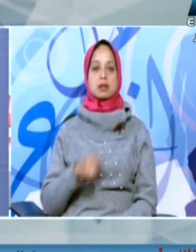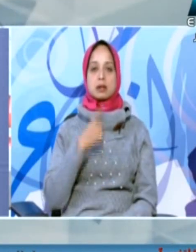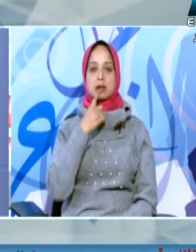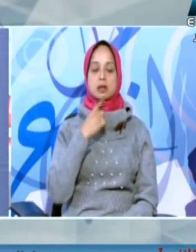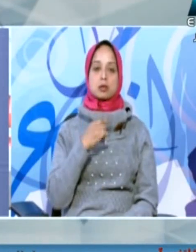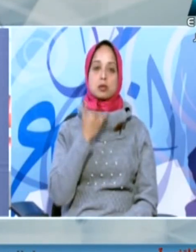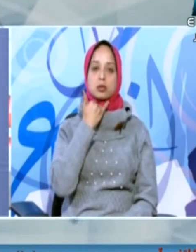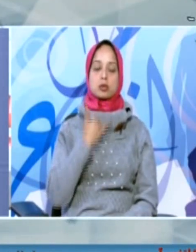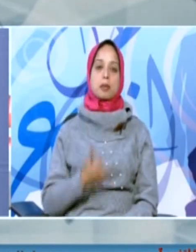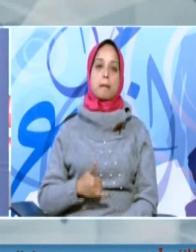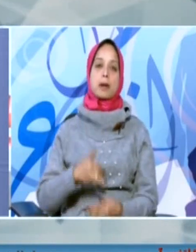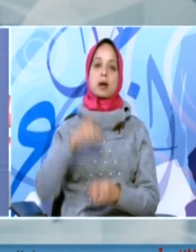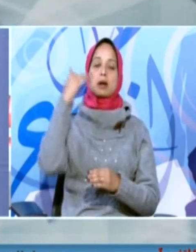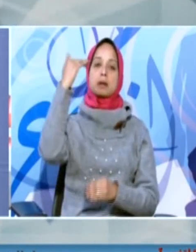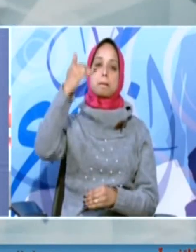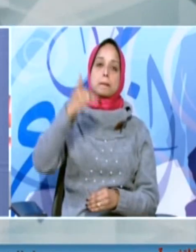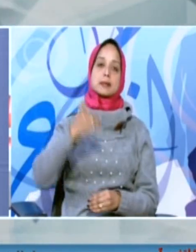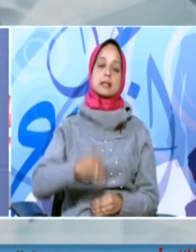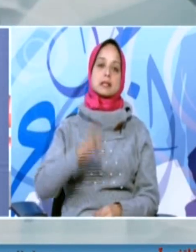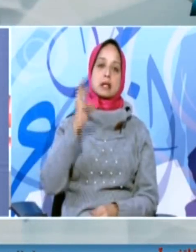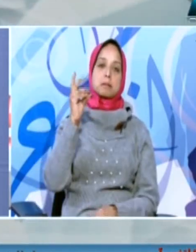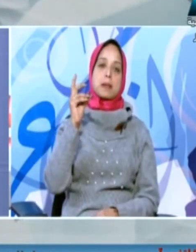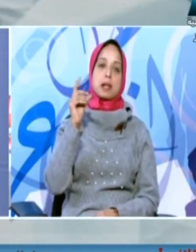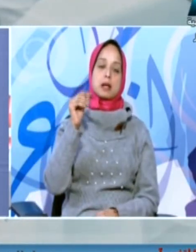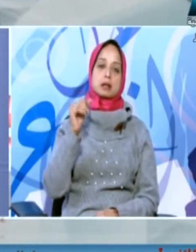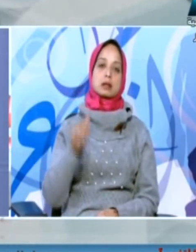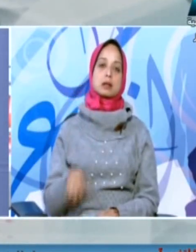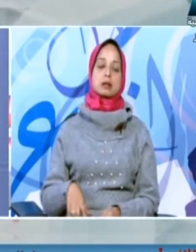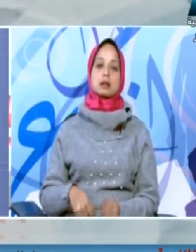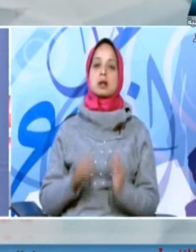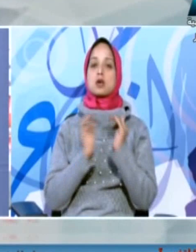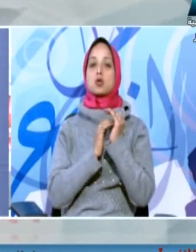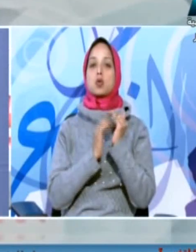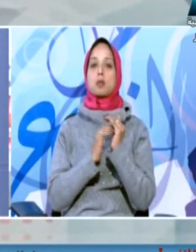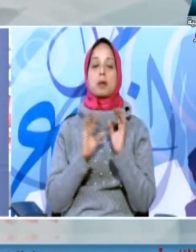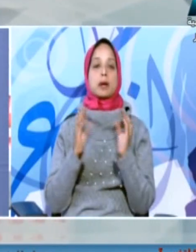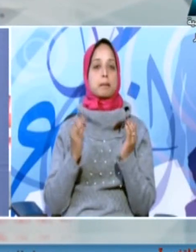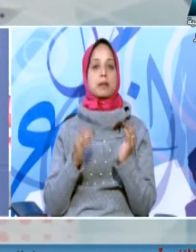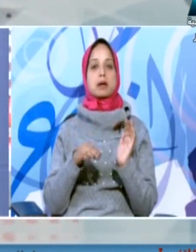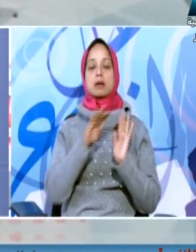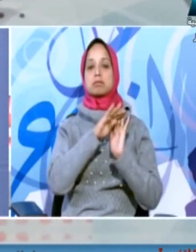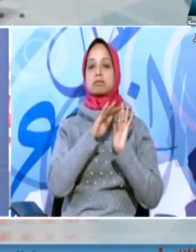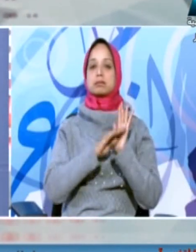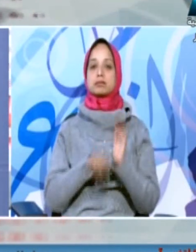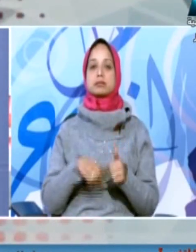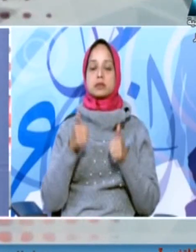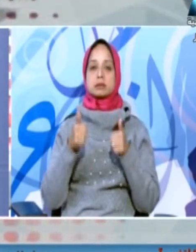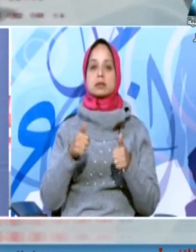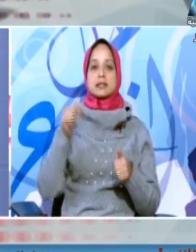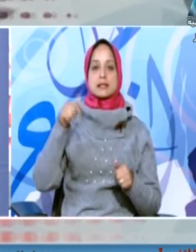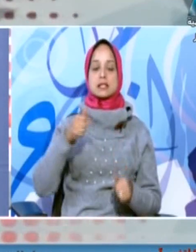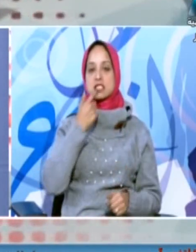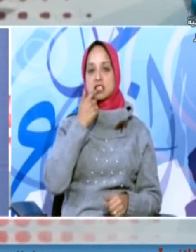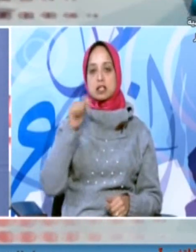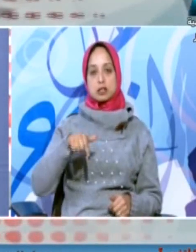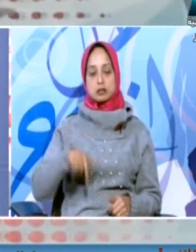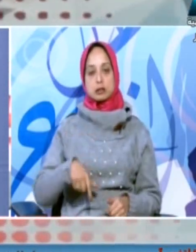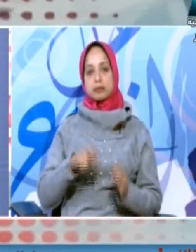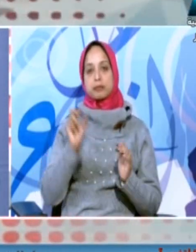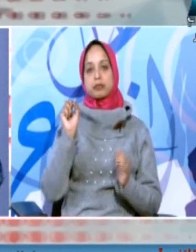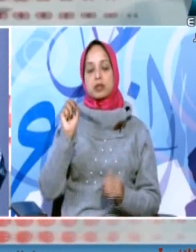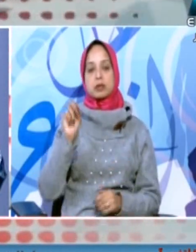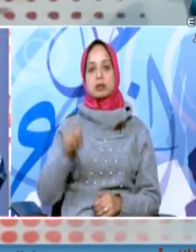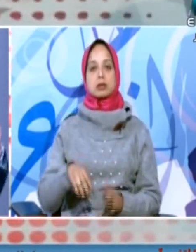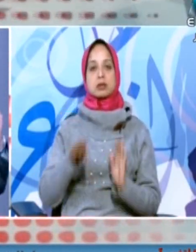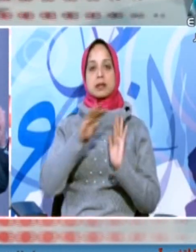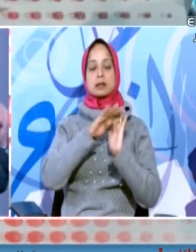متسلسله برقم كل حلقه ويومه، ومعموله بطريقه جميله السنه دي، يعني السنه دي القناه ما شاء الله يعني يشكروا